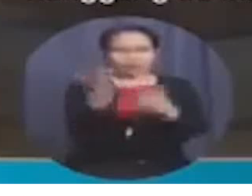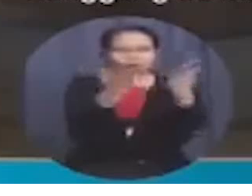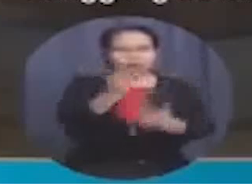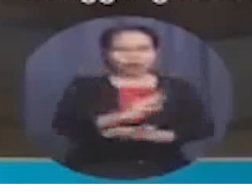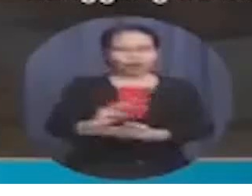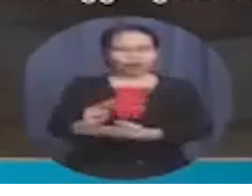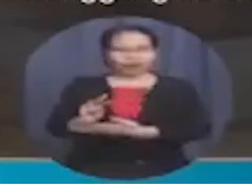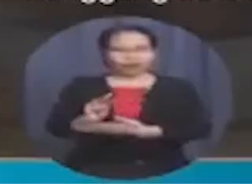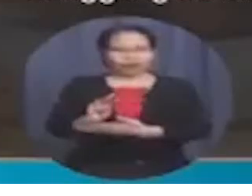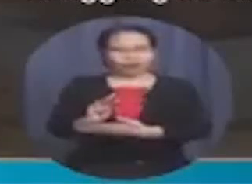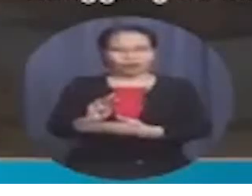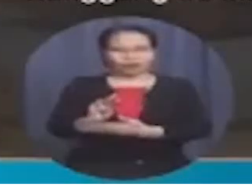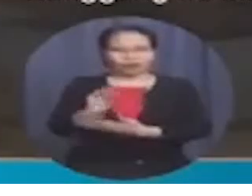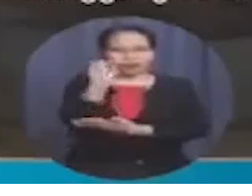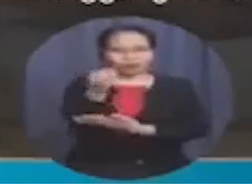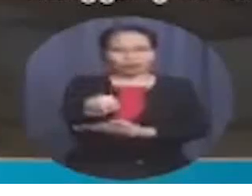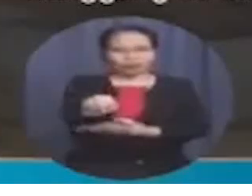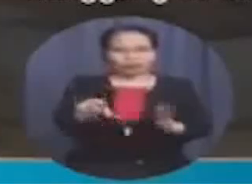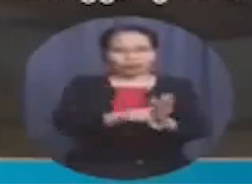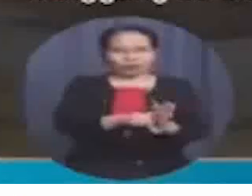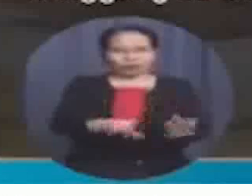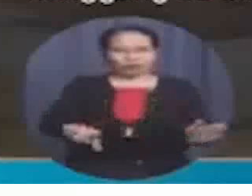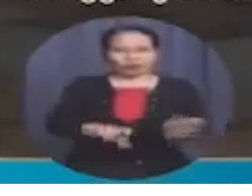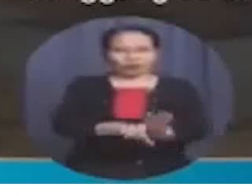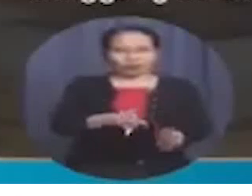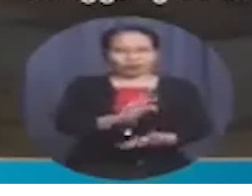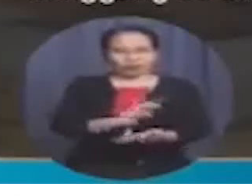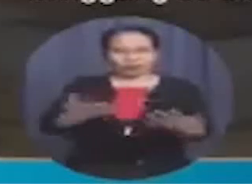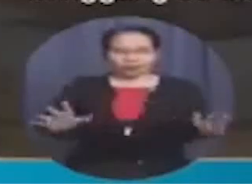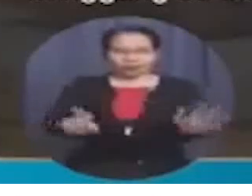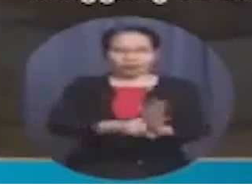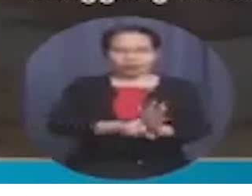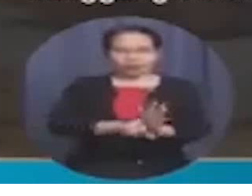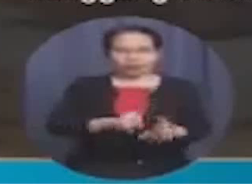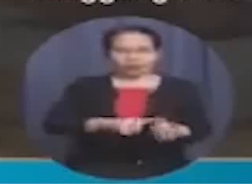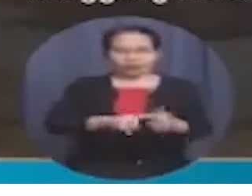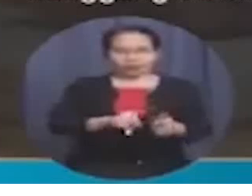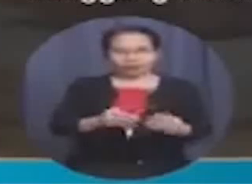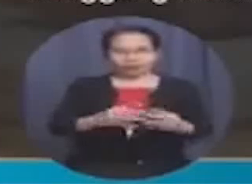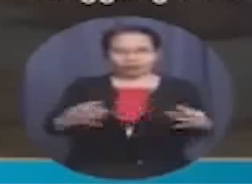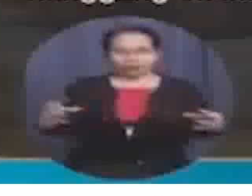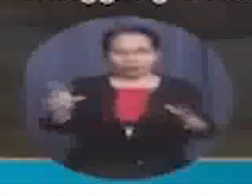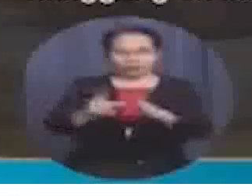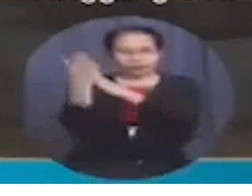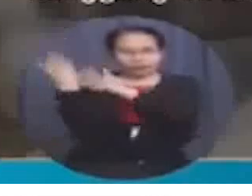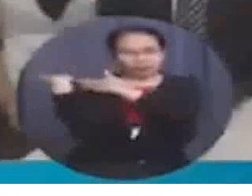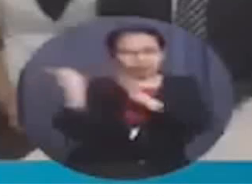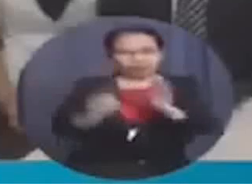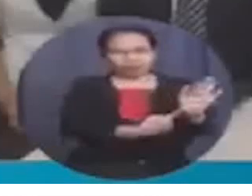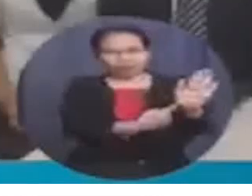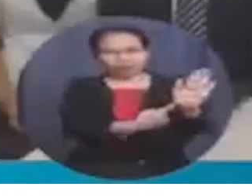sila. Yumukod nga lang bawal eh. Eh paglingkuran mo pa, pasanin mo, kandilaan